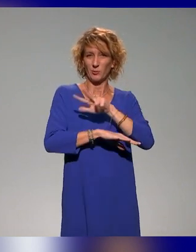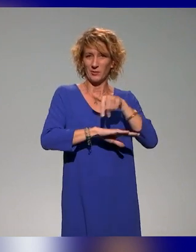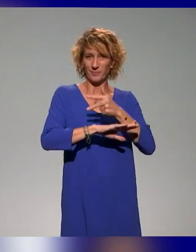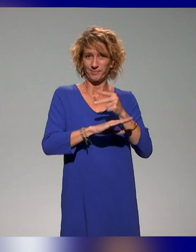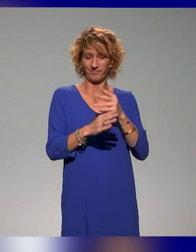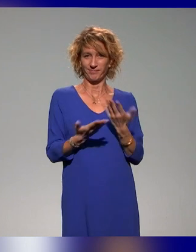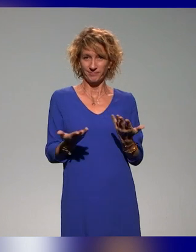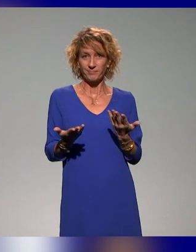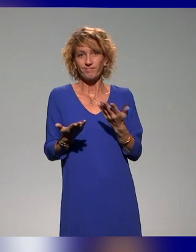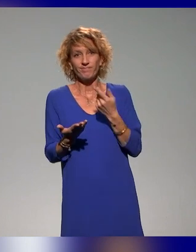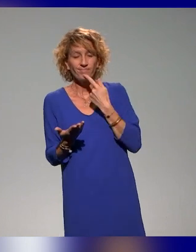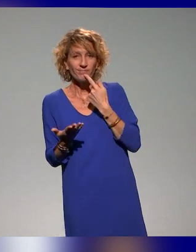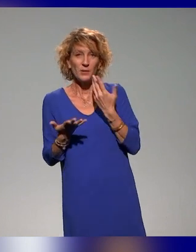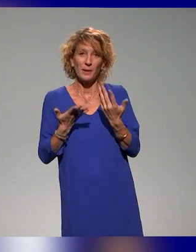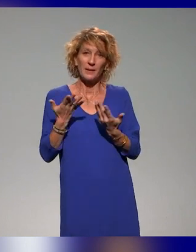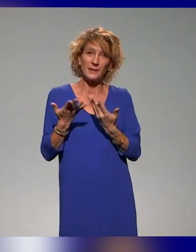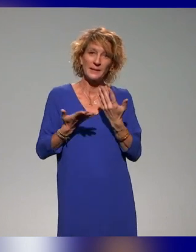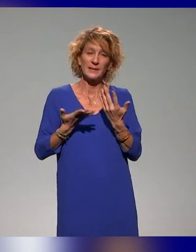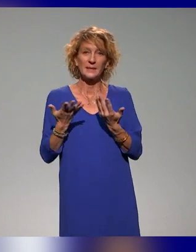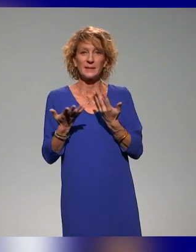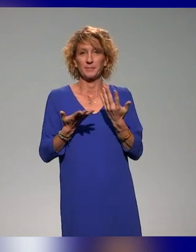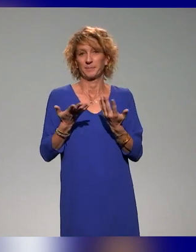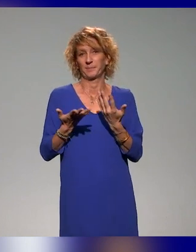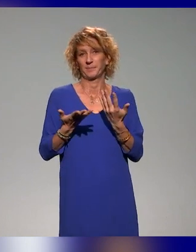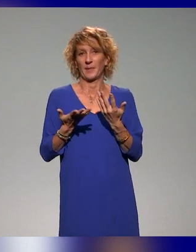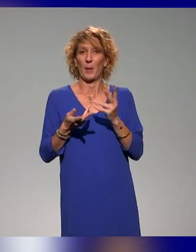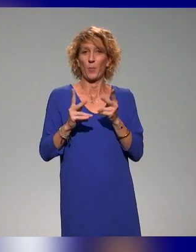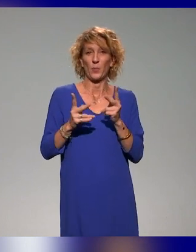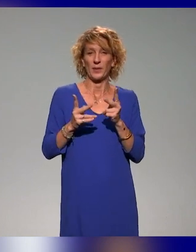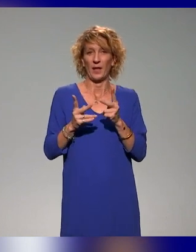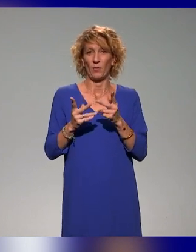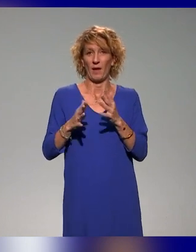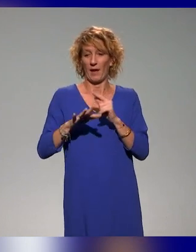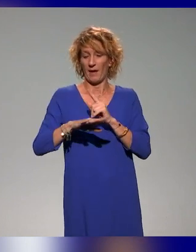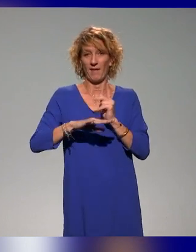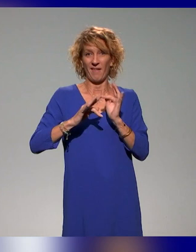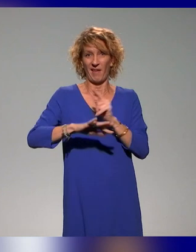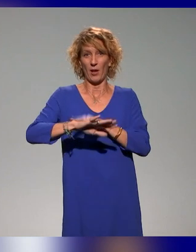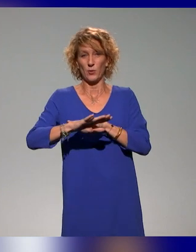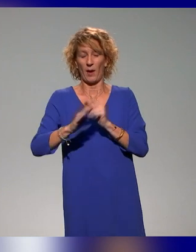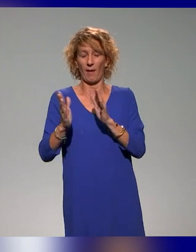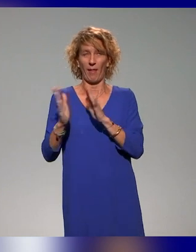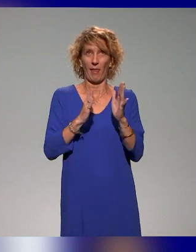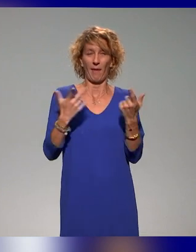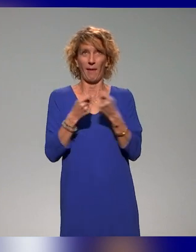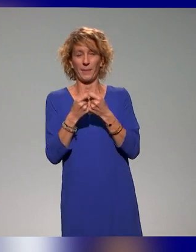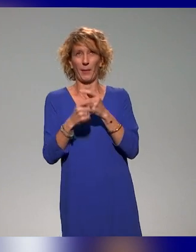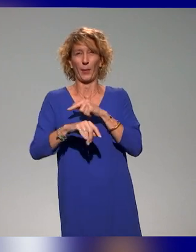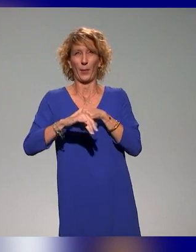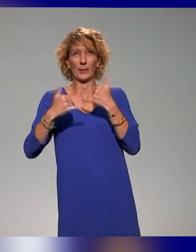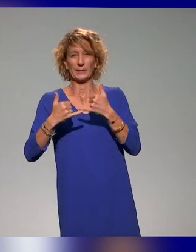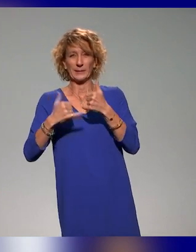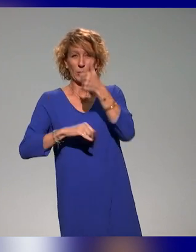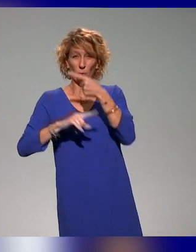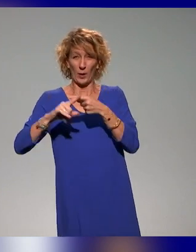Donc on va certainement se faire se prendre les pieds dans le tapis sur les horaires. Pour nous, il est 13h30